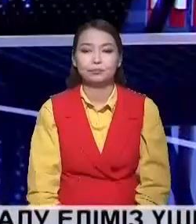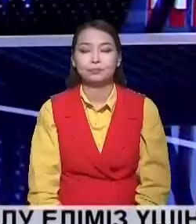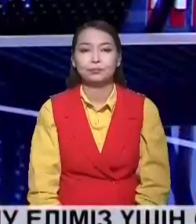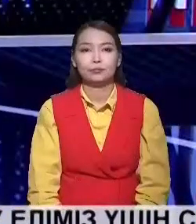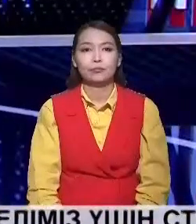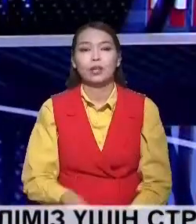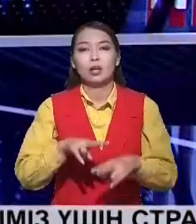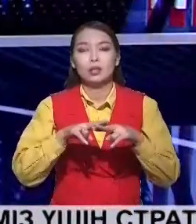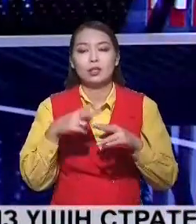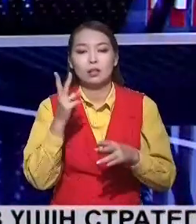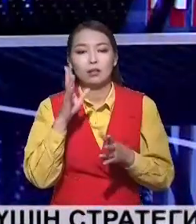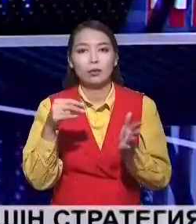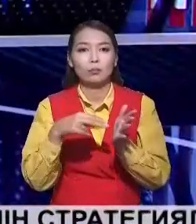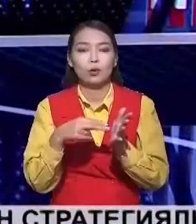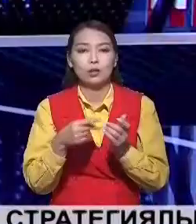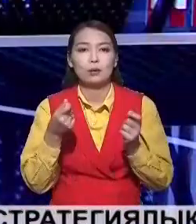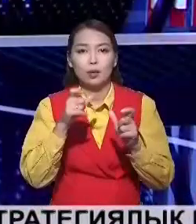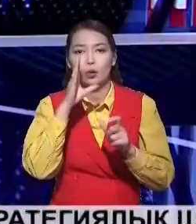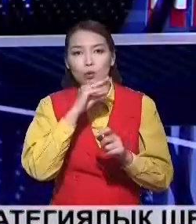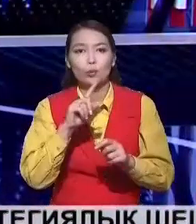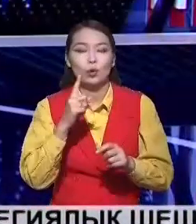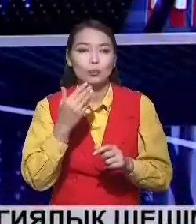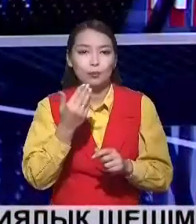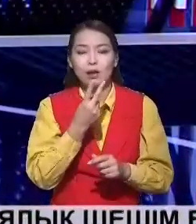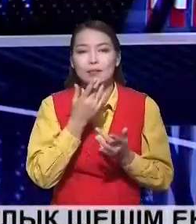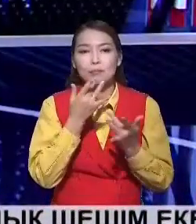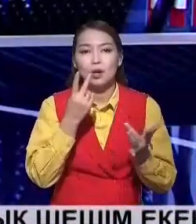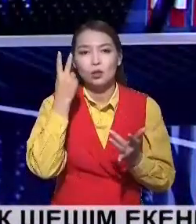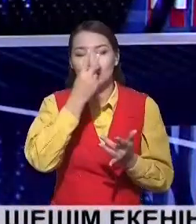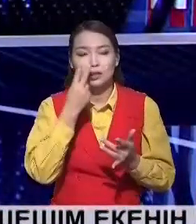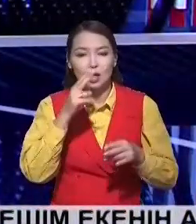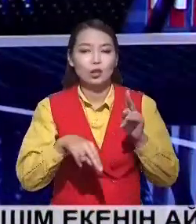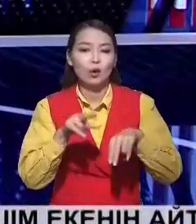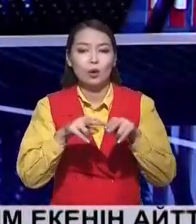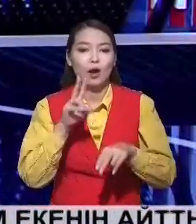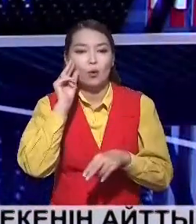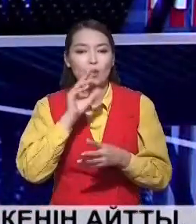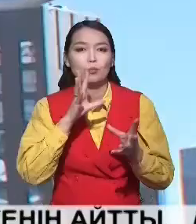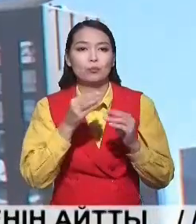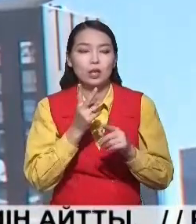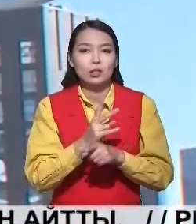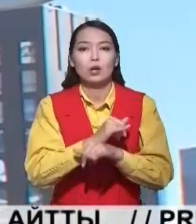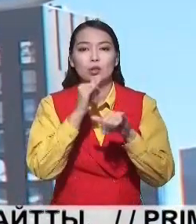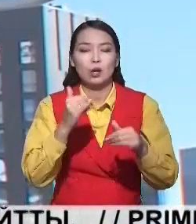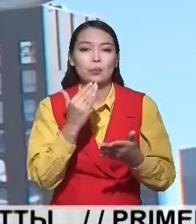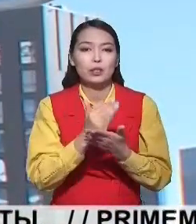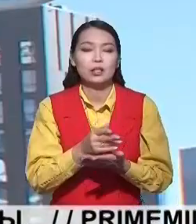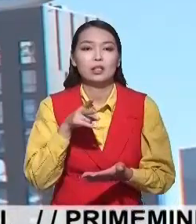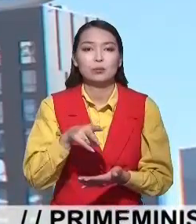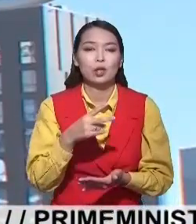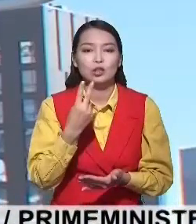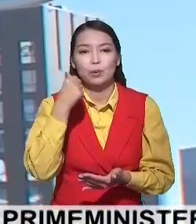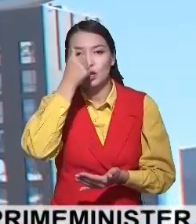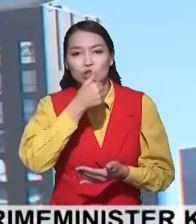Елордада баспана бағасы қымбаттауы мүмкін. Себебі соңғы 2 жылда шаһардағы құрылыс нысандарының саны екі есе азайған. 2022 жылы